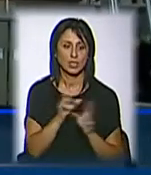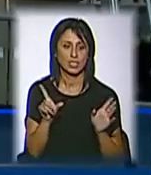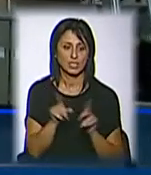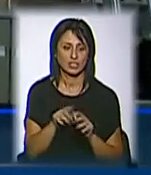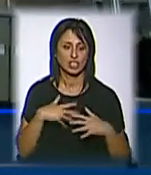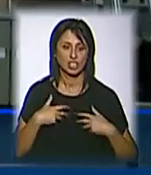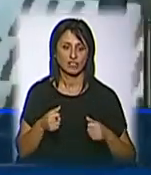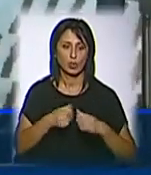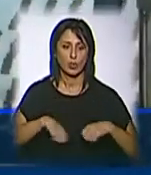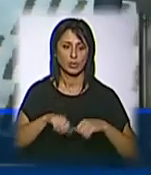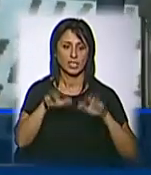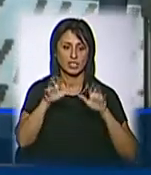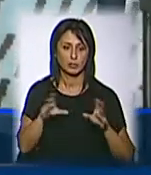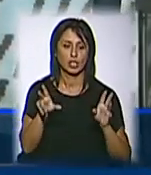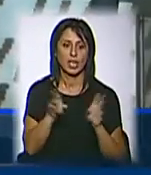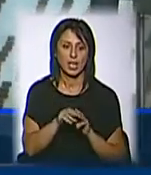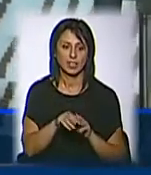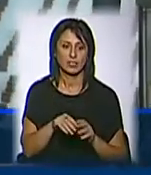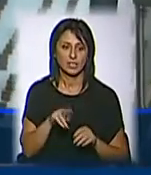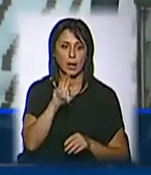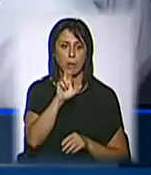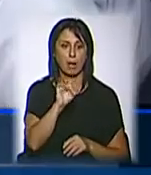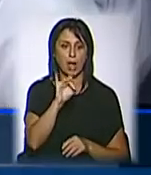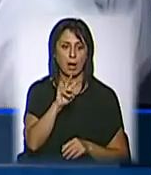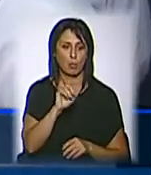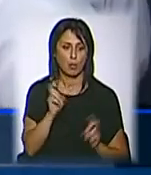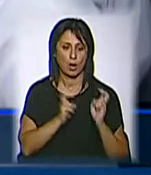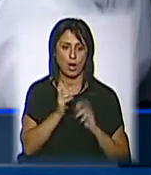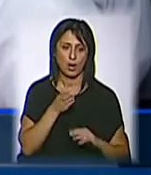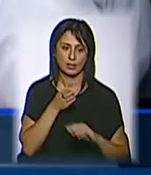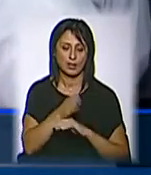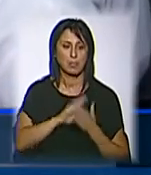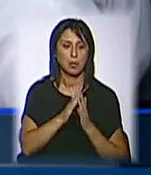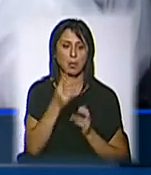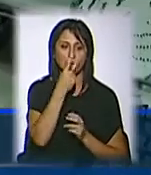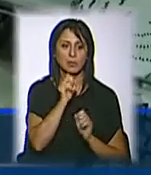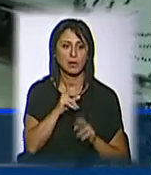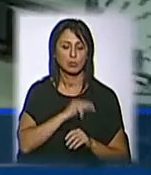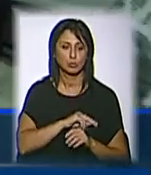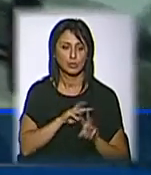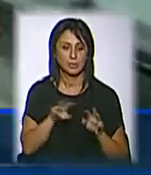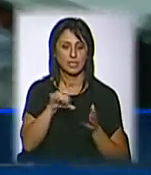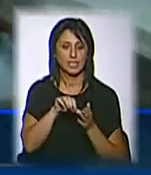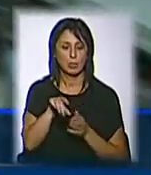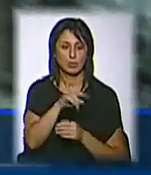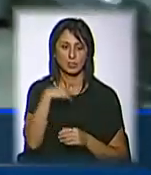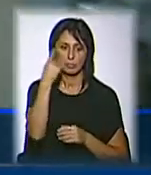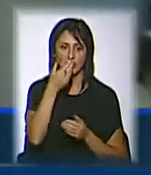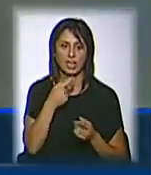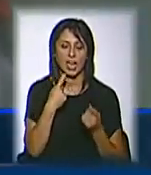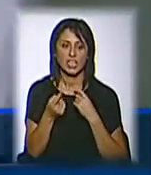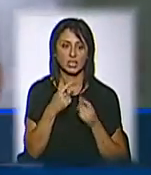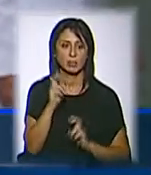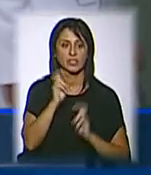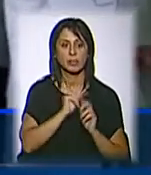მოადგილესთან და ჯანდაცვის კომიტეტის თავმჯდომარესთან ერთად ბარამბოს ქარხნის თანამშრომელთა შრომის პირობებს გაეცნენ. სამინისტროს წარმომადგენლები პირადად